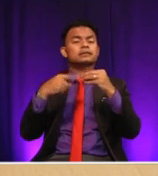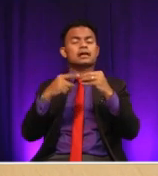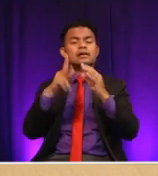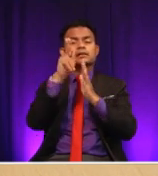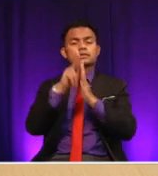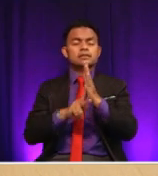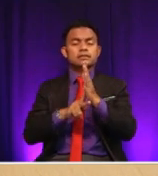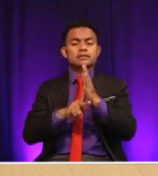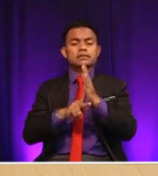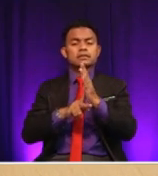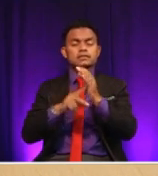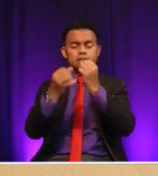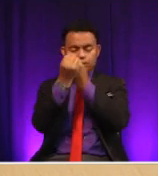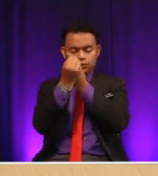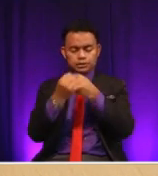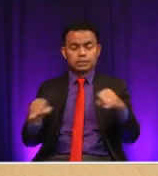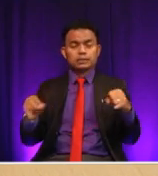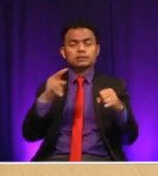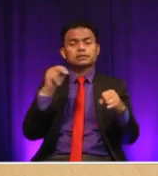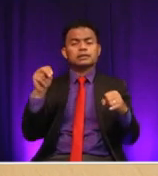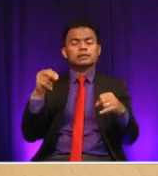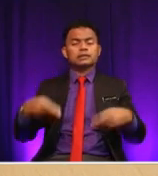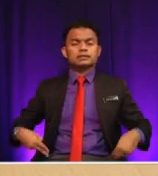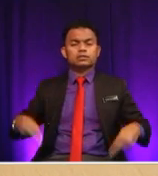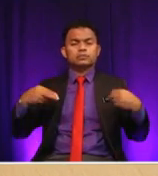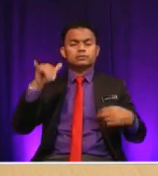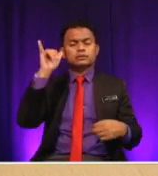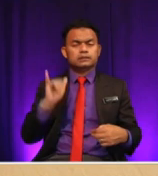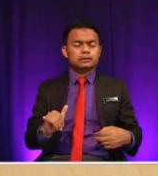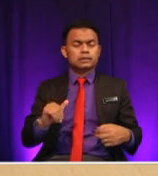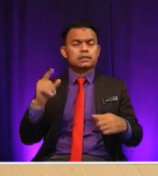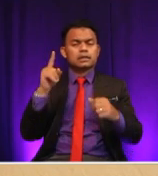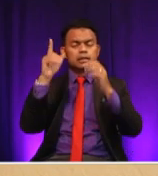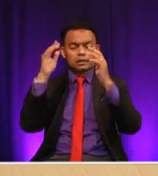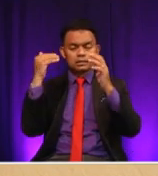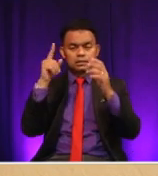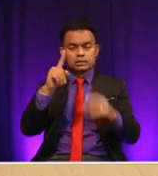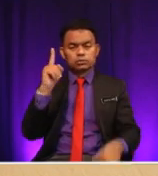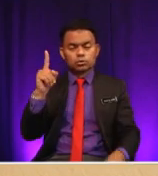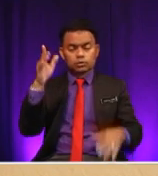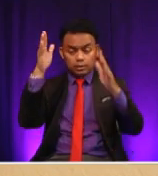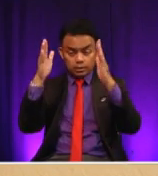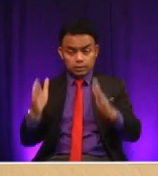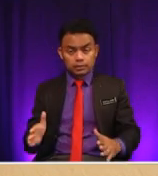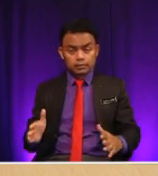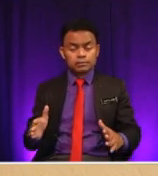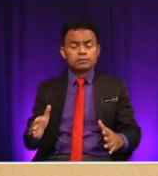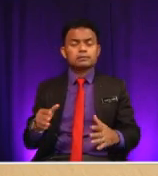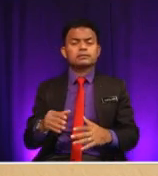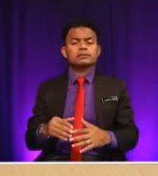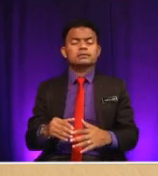kesejahteraan hidup yang diperoleh oleh seseorang sekiranya kita menghindarkan diri kita daripada